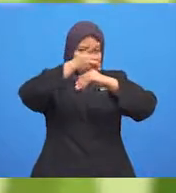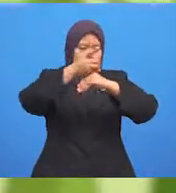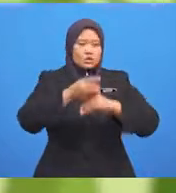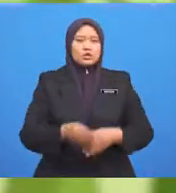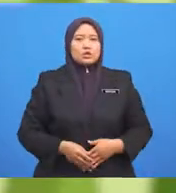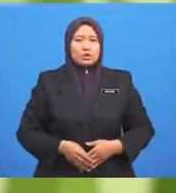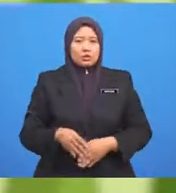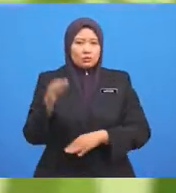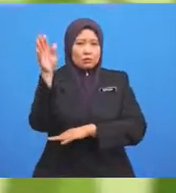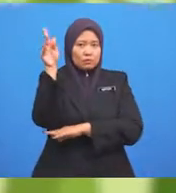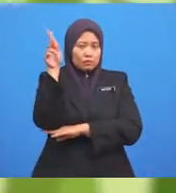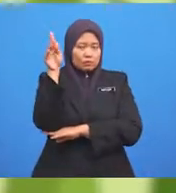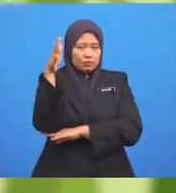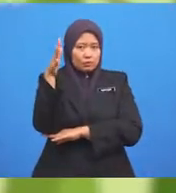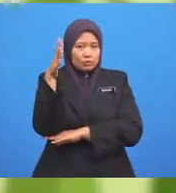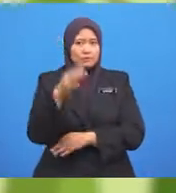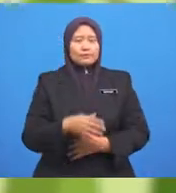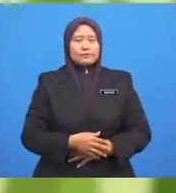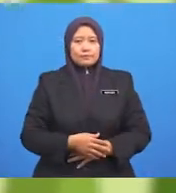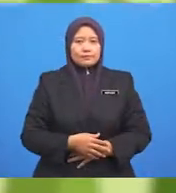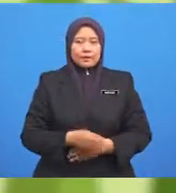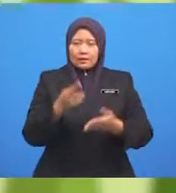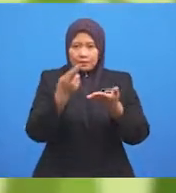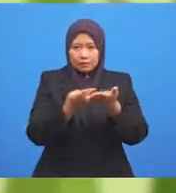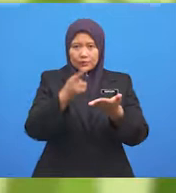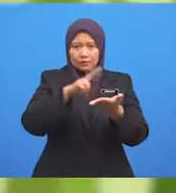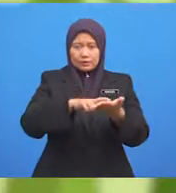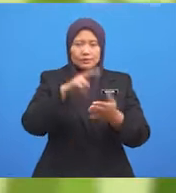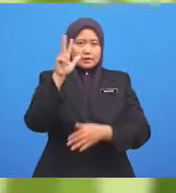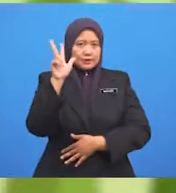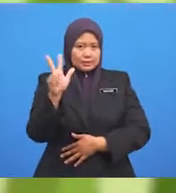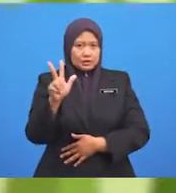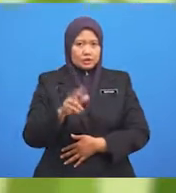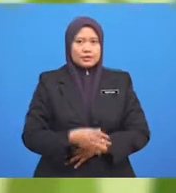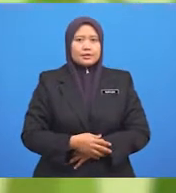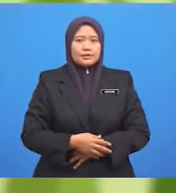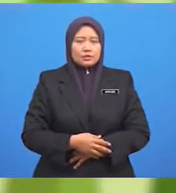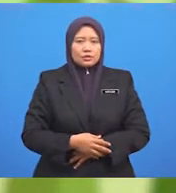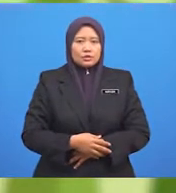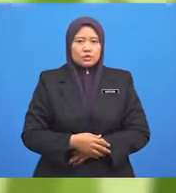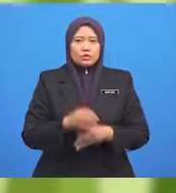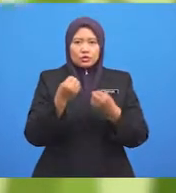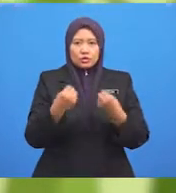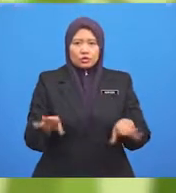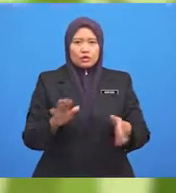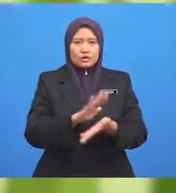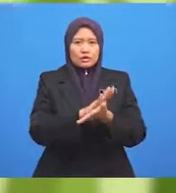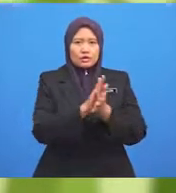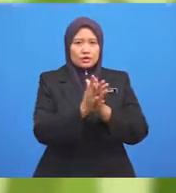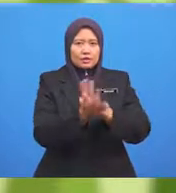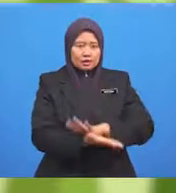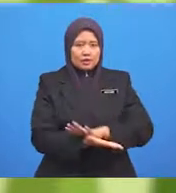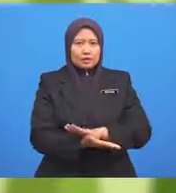dan sejahtera. Maksud rangkap yang ketiga ialah sudah menjadi